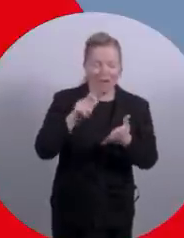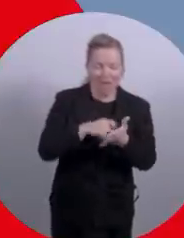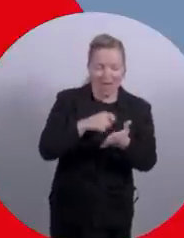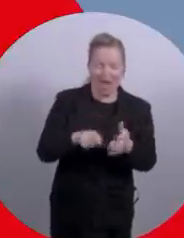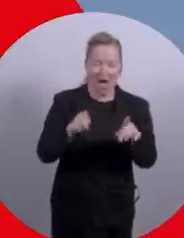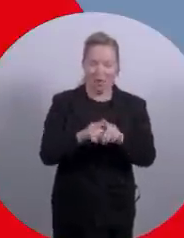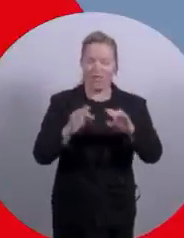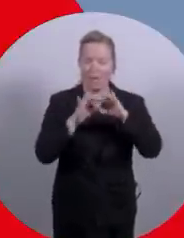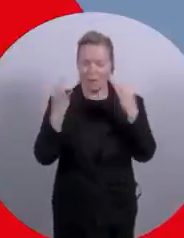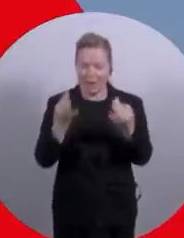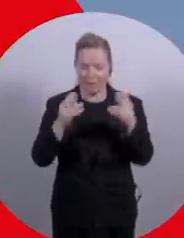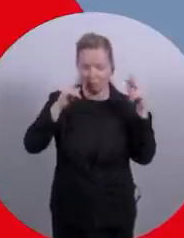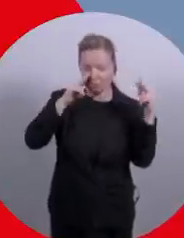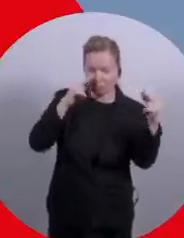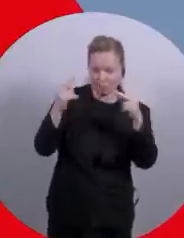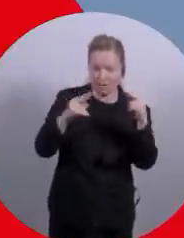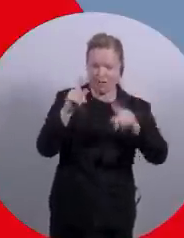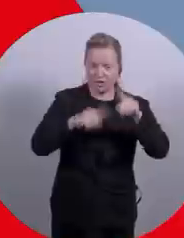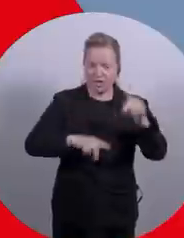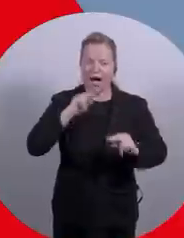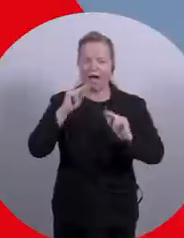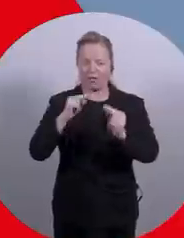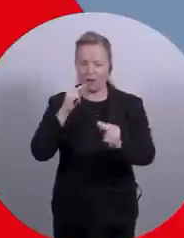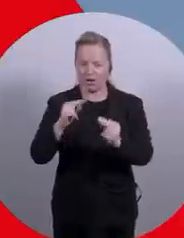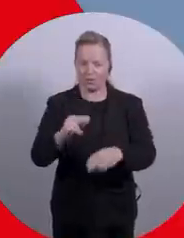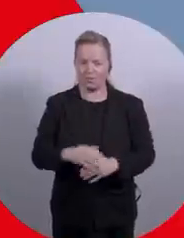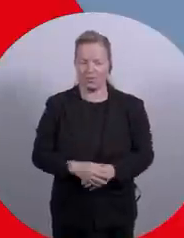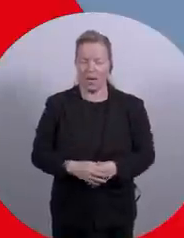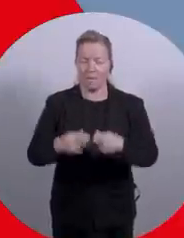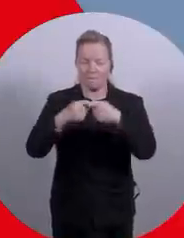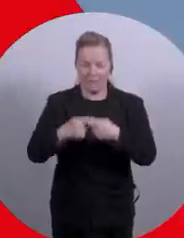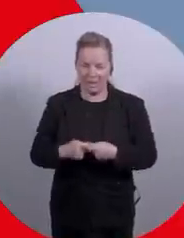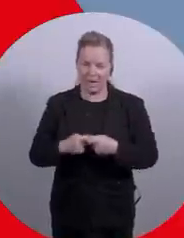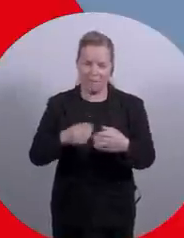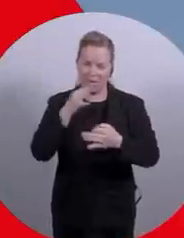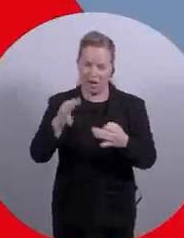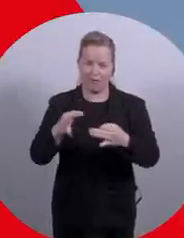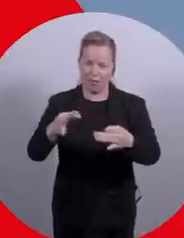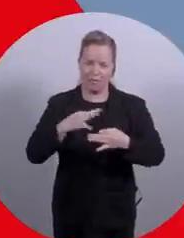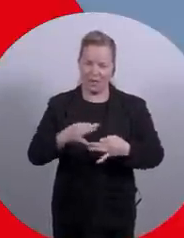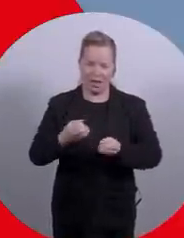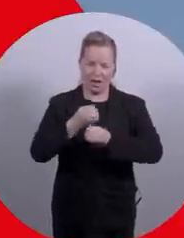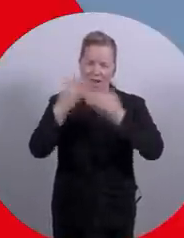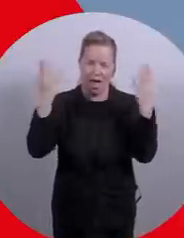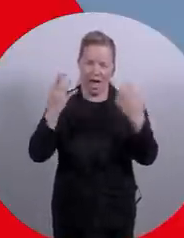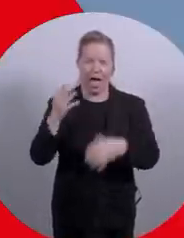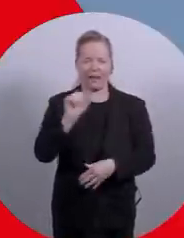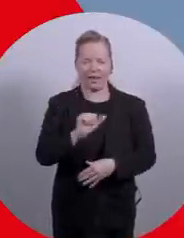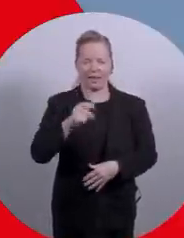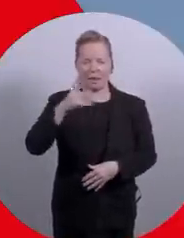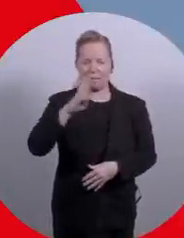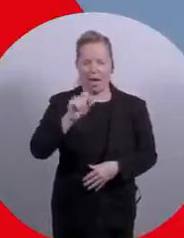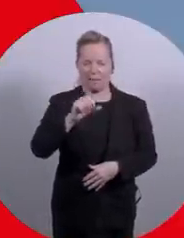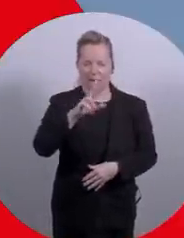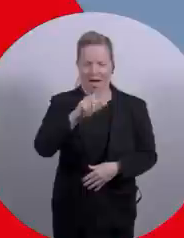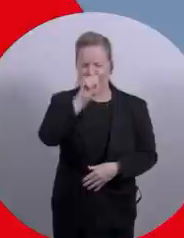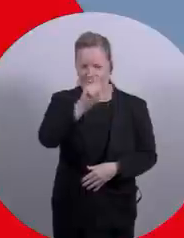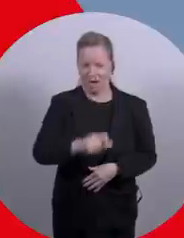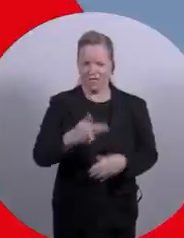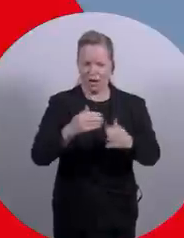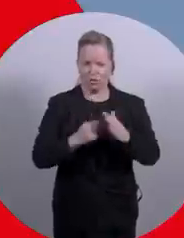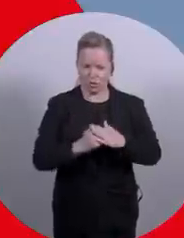durchaus unterschiedliche Antworten gefunden für mich war es bei der Mitgliederbefragung klar dass ich ein Andreas Pablo unterstützen werde aber was mir ist das